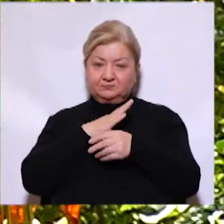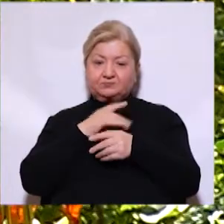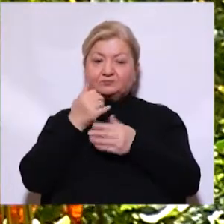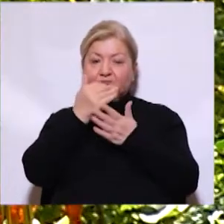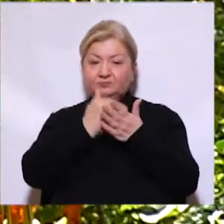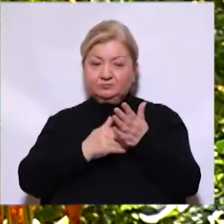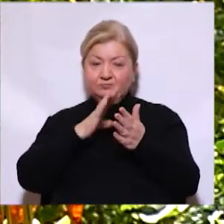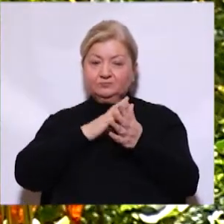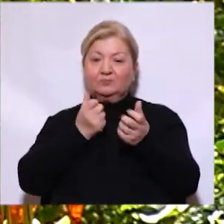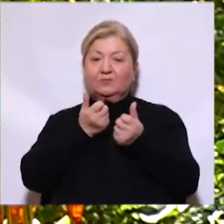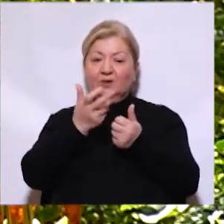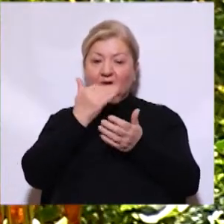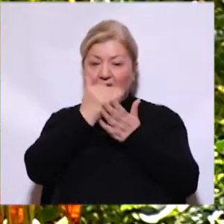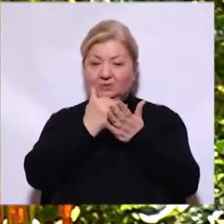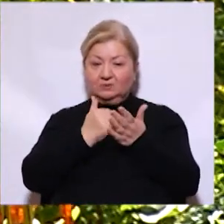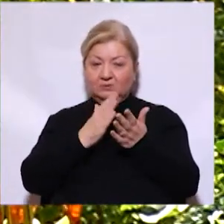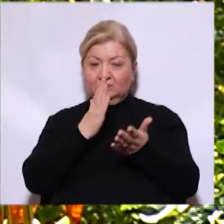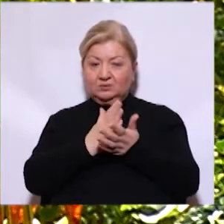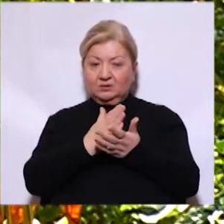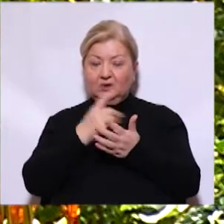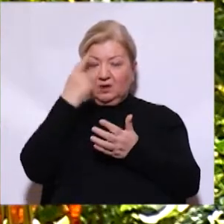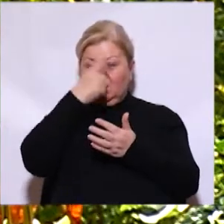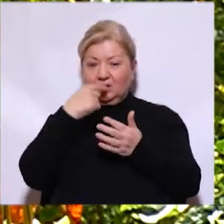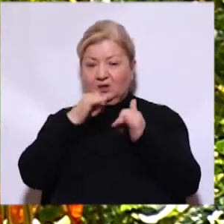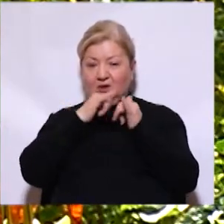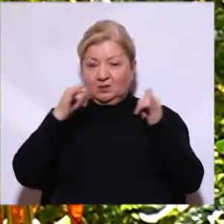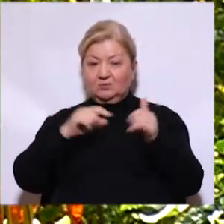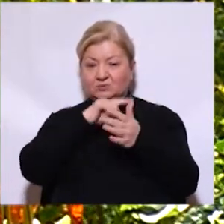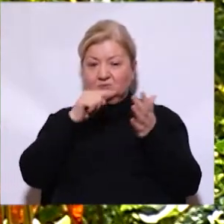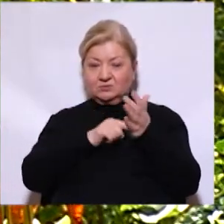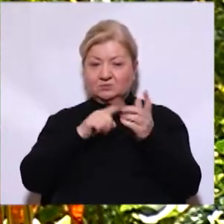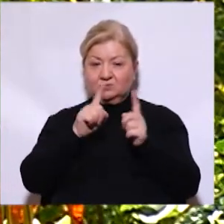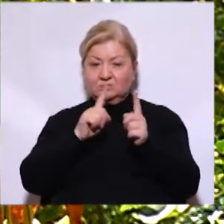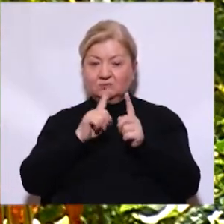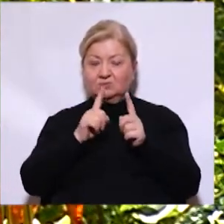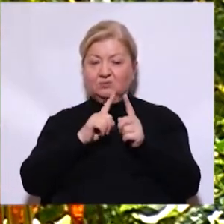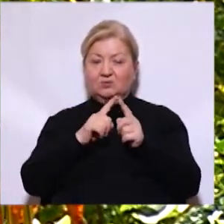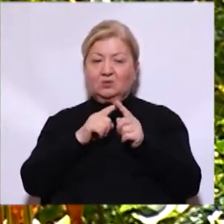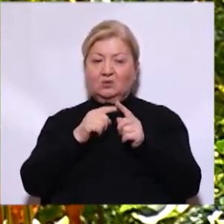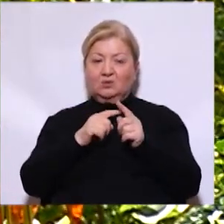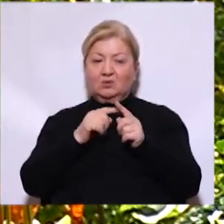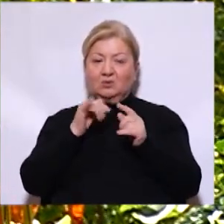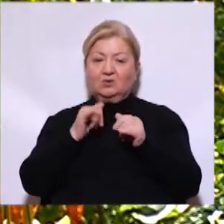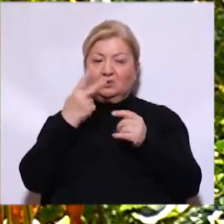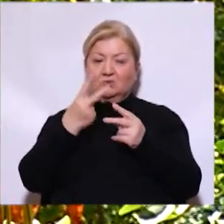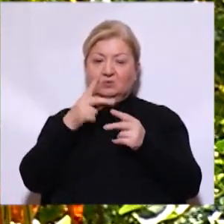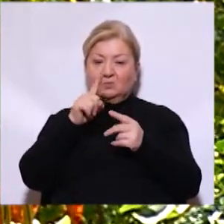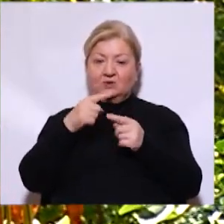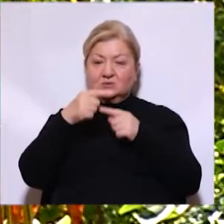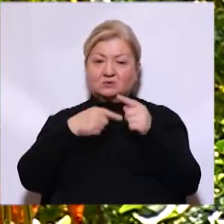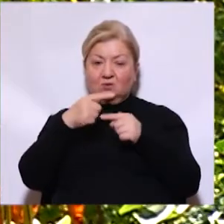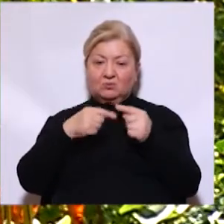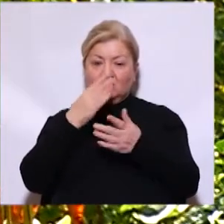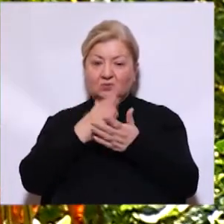გქონდა. ამის შემდეგ უკვე რამდენიმე გაკვეთილი ეთმობა პიროვნული განვითარების საკითხებს, რაღაცა უნარჩვევებს, რაც დღეს